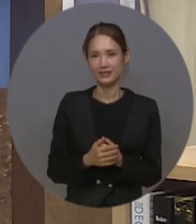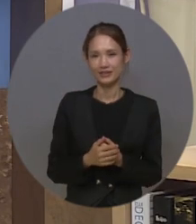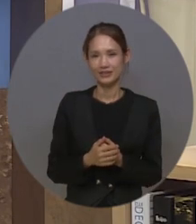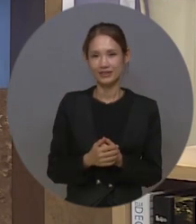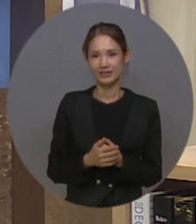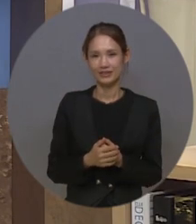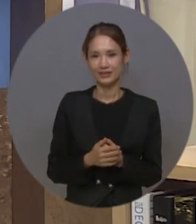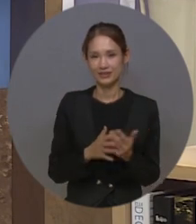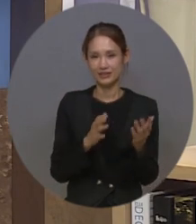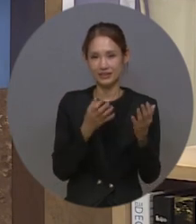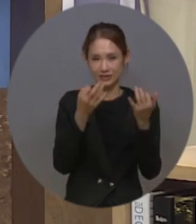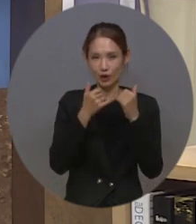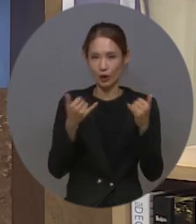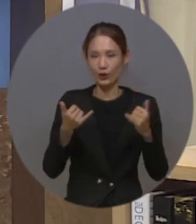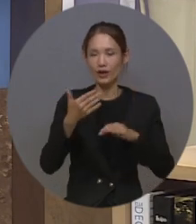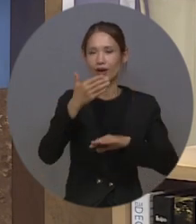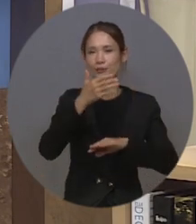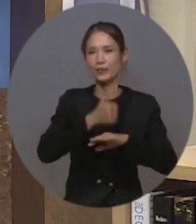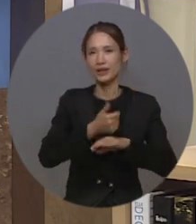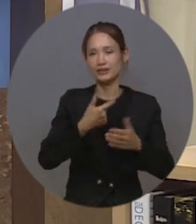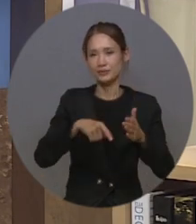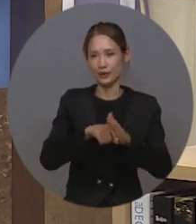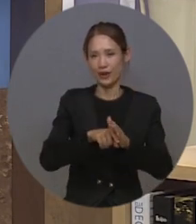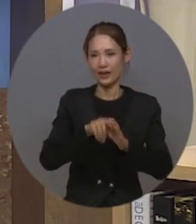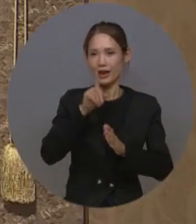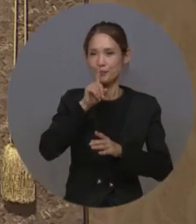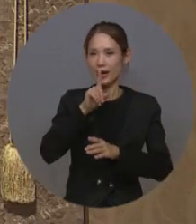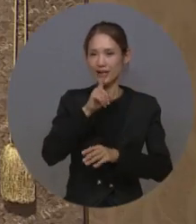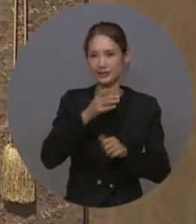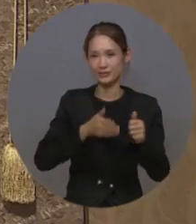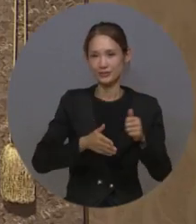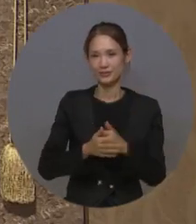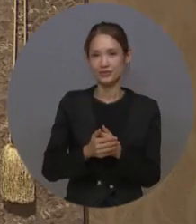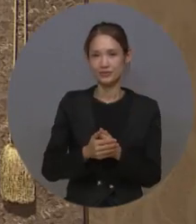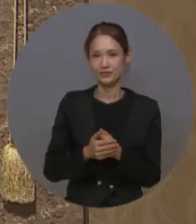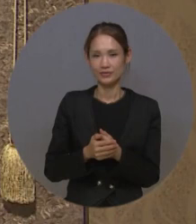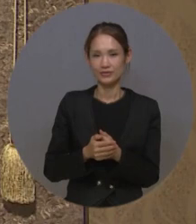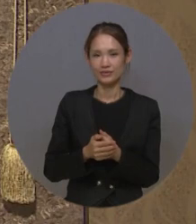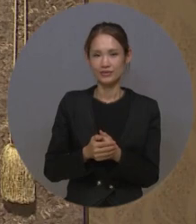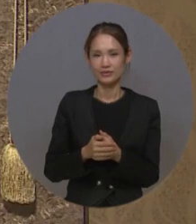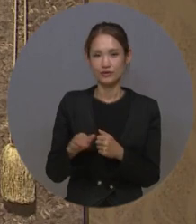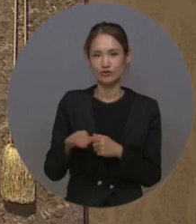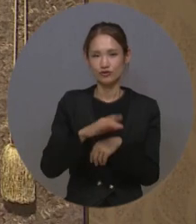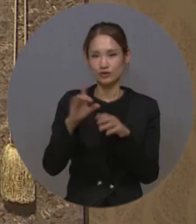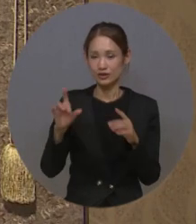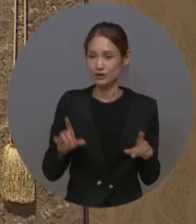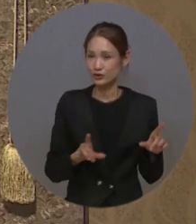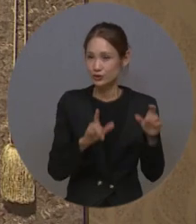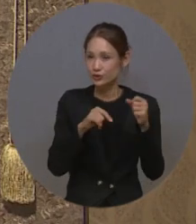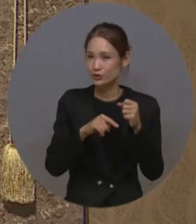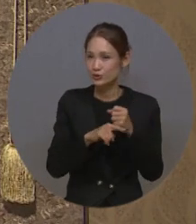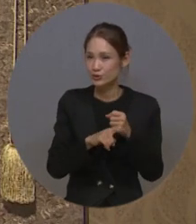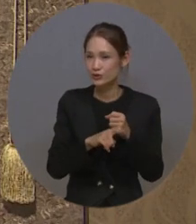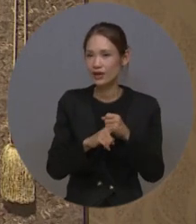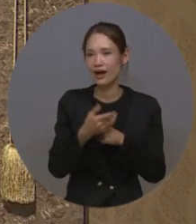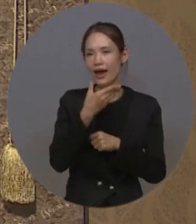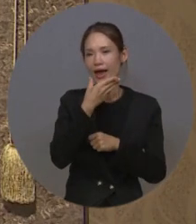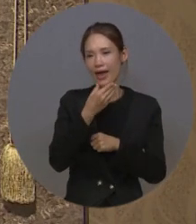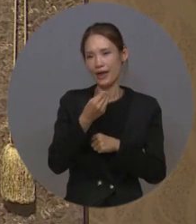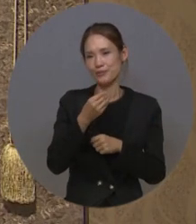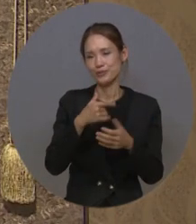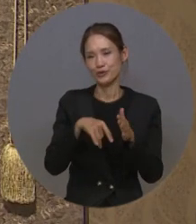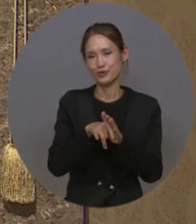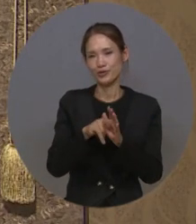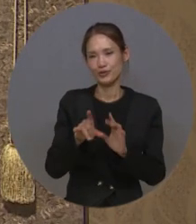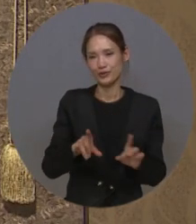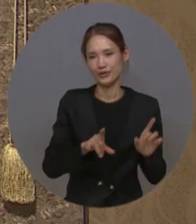그럼 이제 또 시청자분들을 위해서 마지막으로 한 말씀 해주시죠. 우리가 사는 이유가 행복해지기 위해서